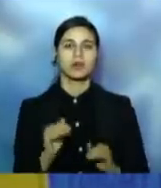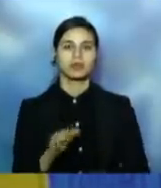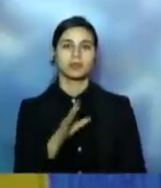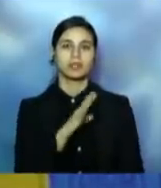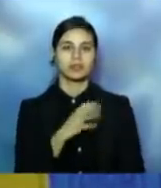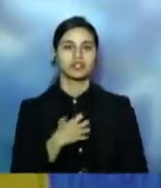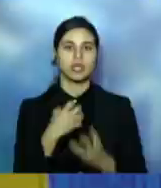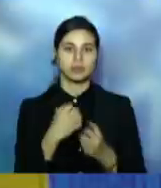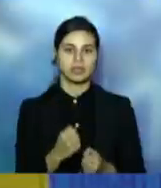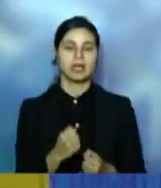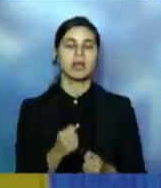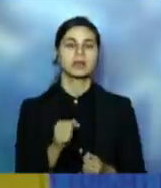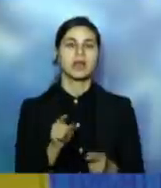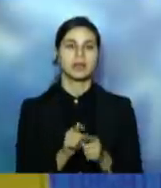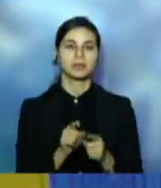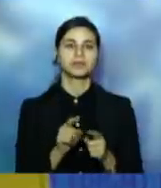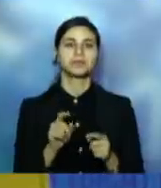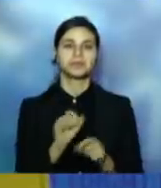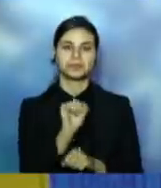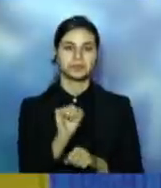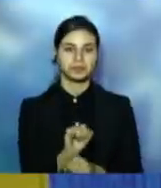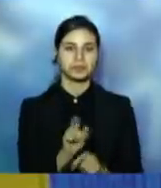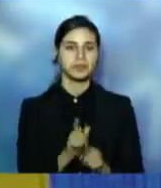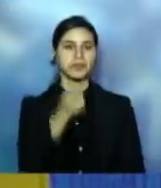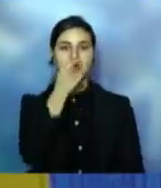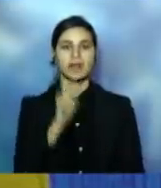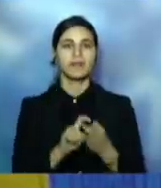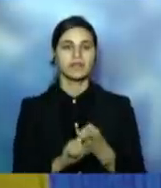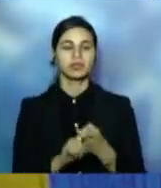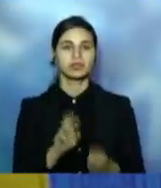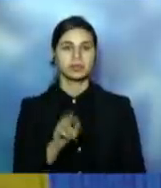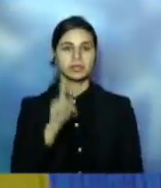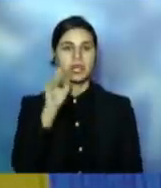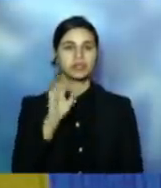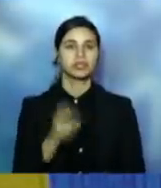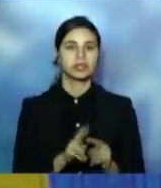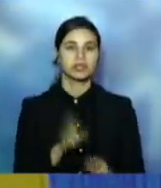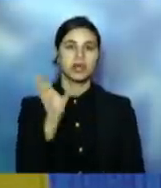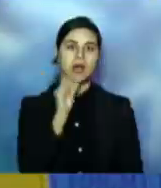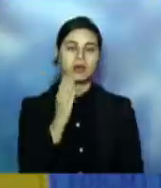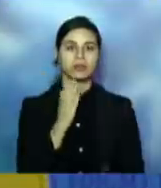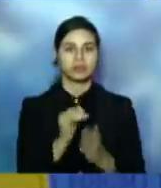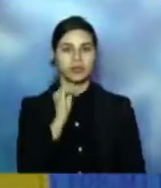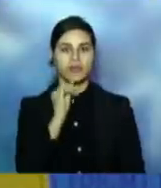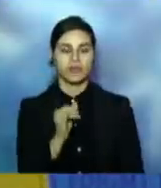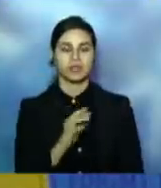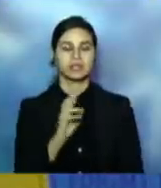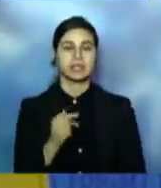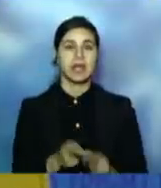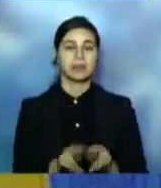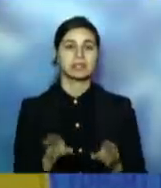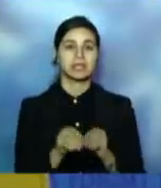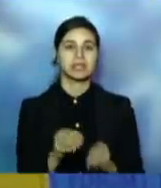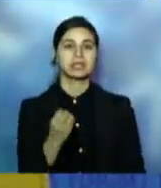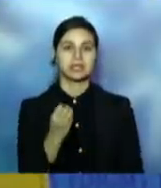იყვნენ ჯანმრთელები, აარიდოს ვთქვათ სეზონურ ვირუსებს და ხშირ შემთხვევაში ეს გამოსდით თუ არ გამოსდით. და ამასთან ერთად